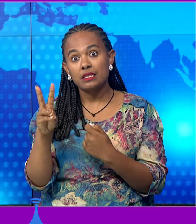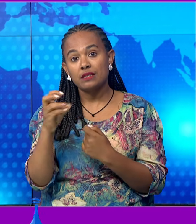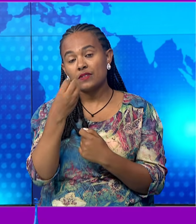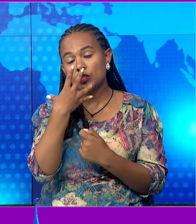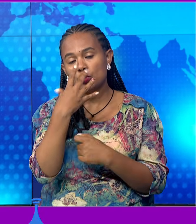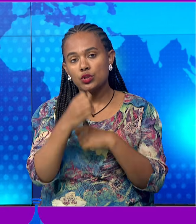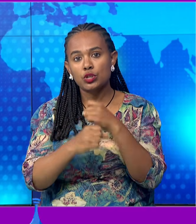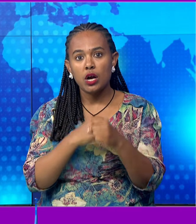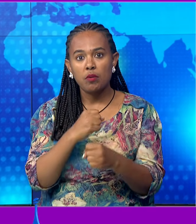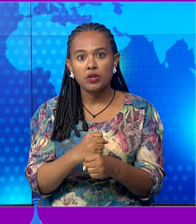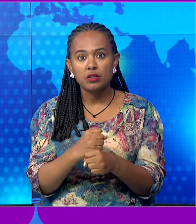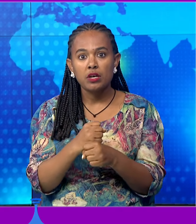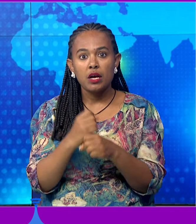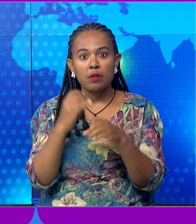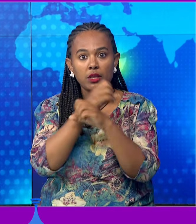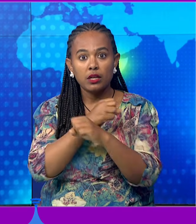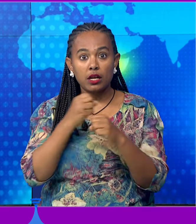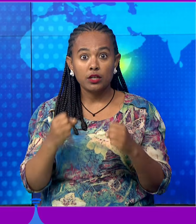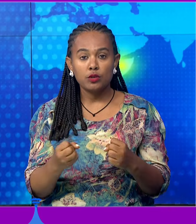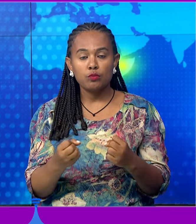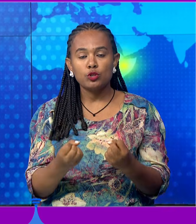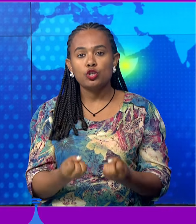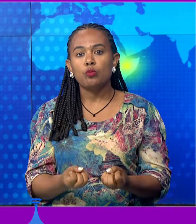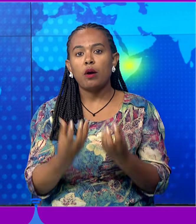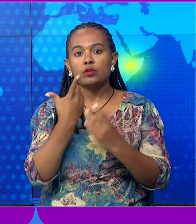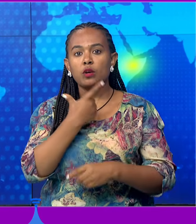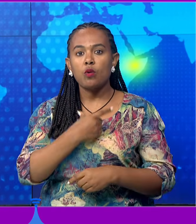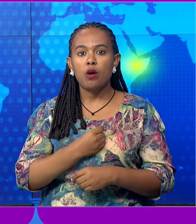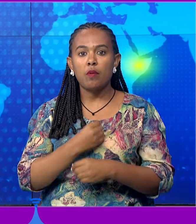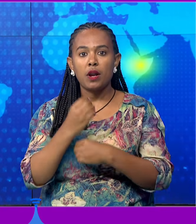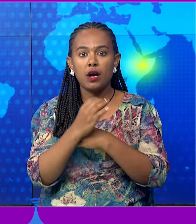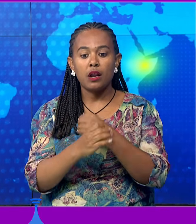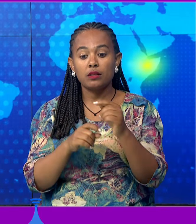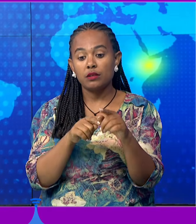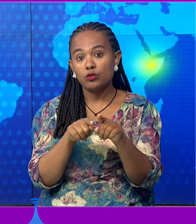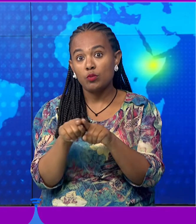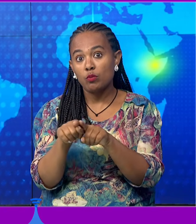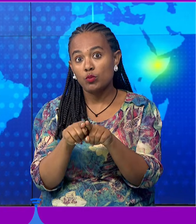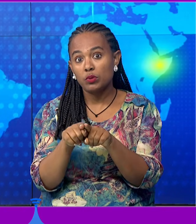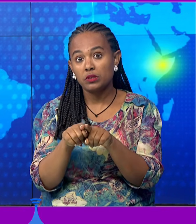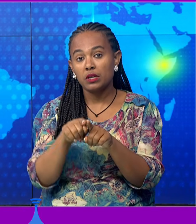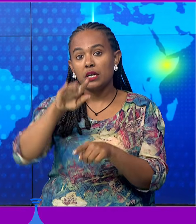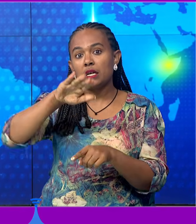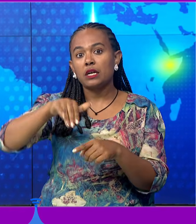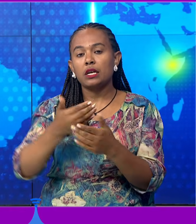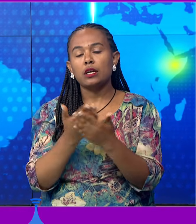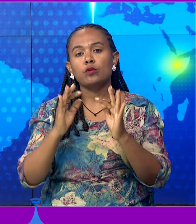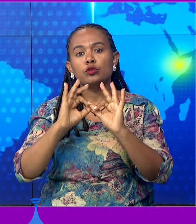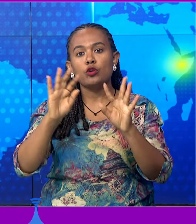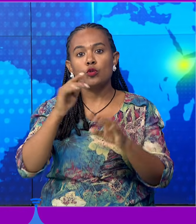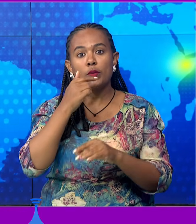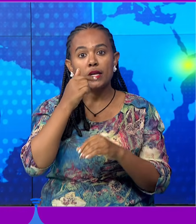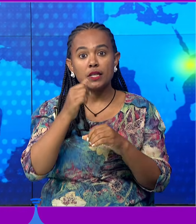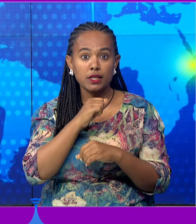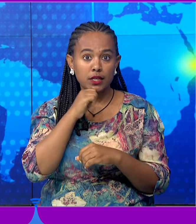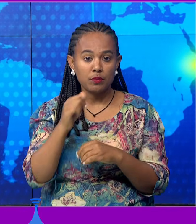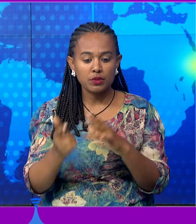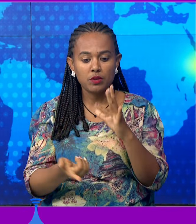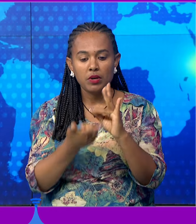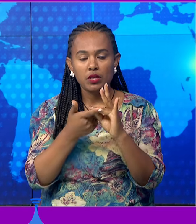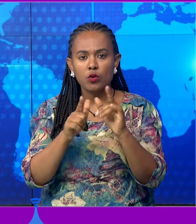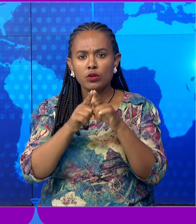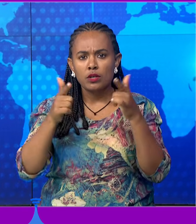ዓመት ማጠናቀቅ እንደምንችል በአብዛኛው አባል ሀገራት የተስማሙበት፣ ቀሪ ነገሮች የሉም ማለት አይደለም፣ ግን በ7ኛው ትልልቅ